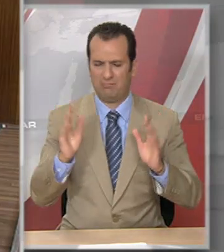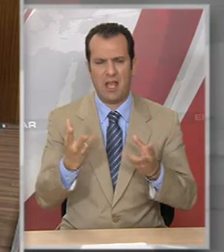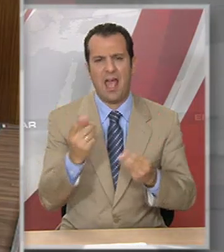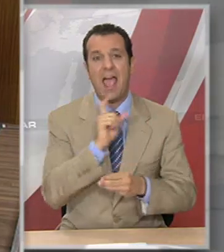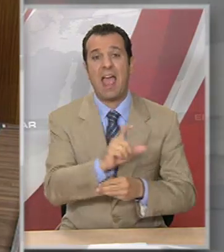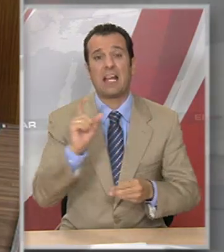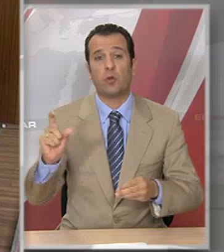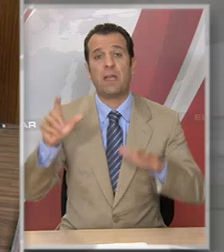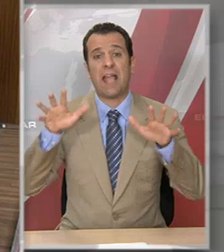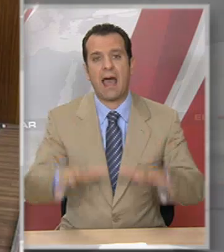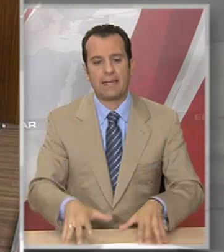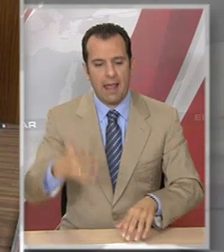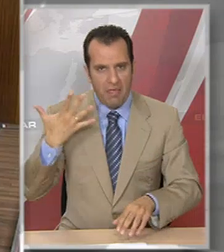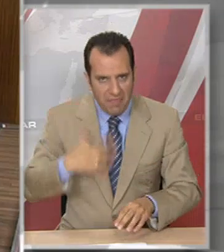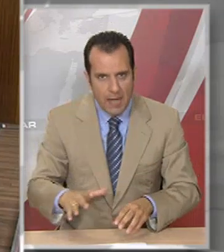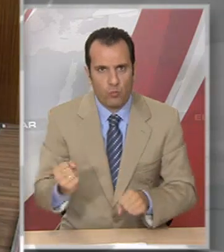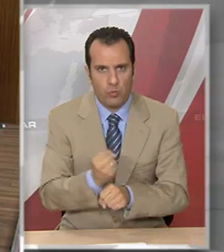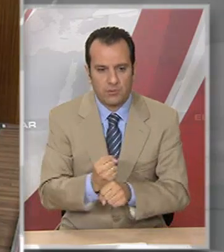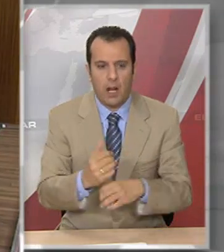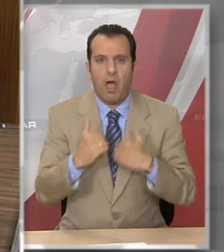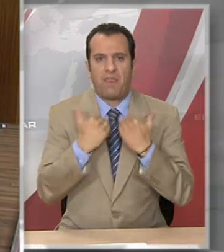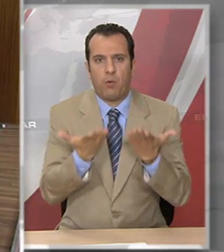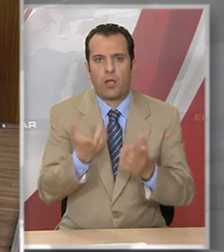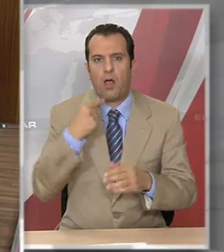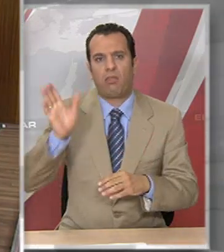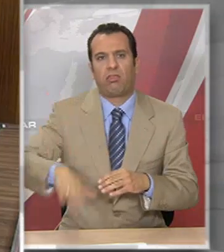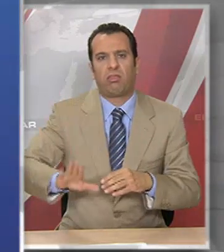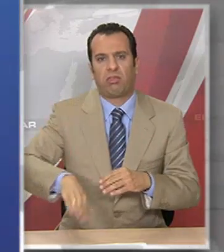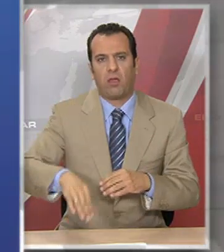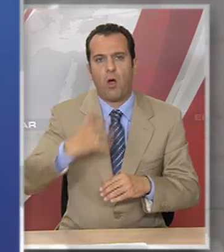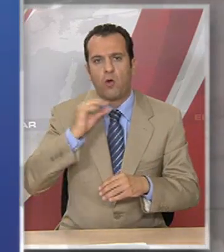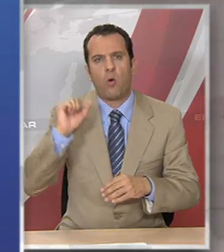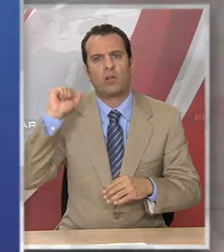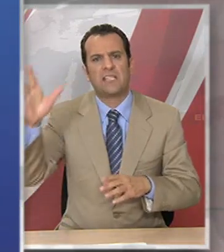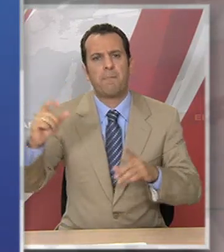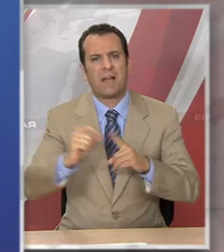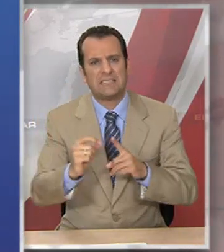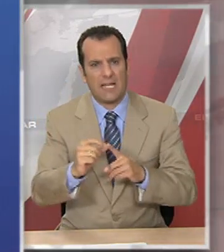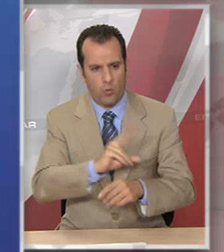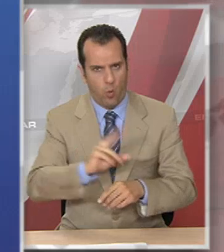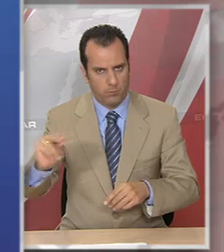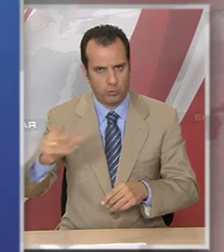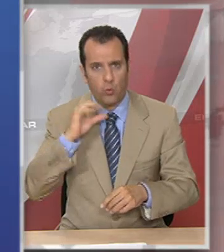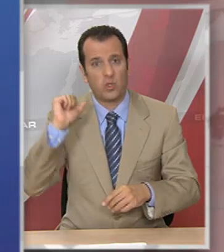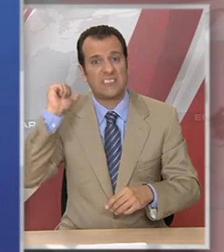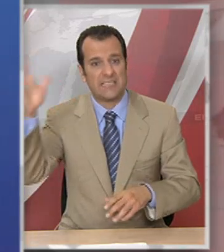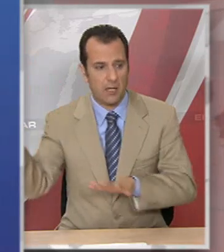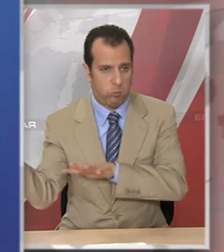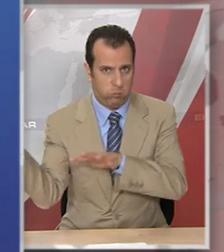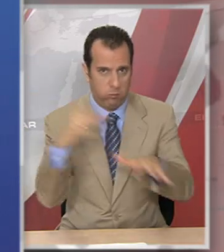που θέλουν να δουλέψουν, αλλά δεν μπορούν να δουλέψουν βεβαίως με μεροκάμα του Πακιστανού, γιατί ερχόμενοι εδώ οι αλλοδαποί στην πατρίδα